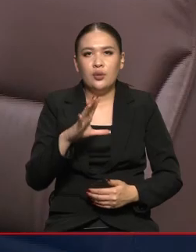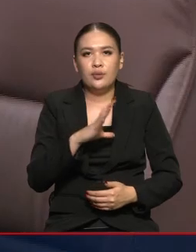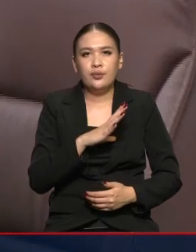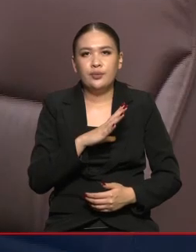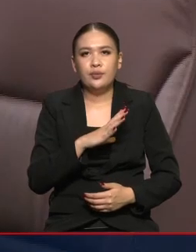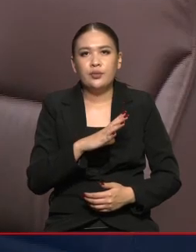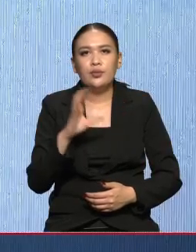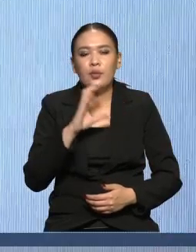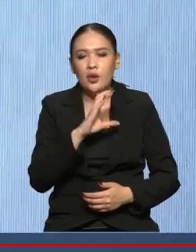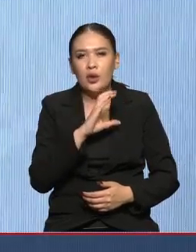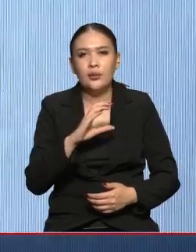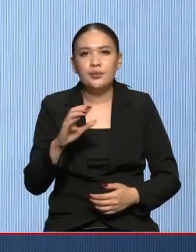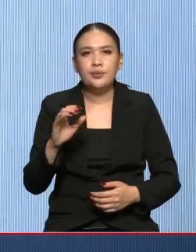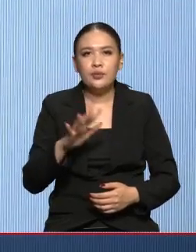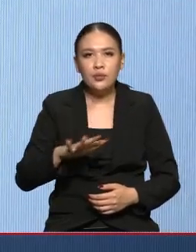станциясы